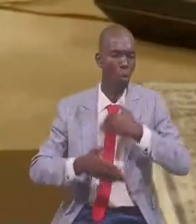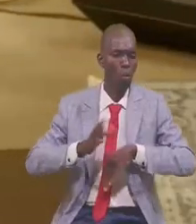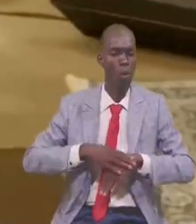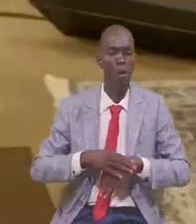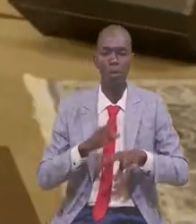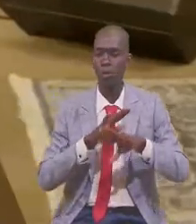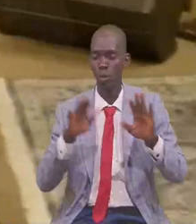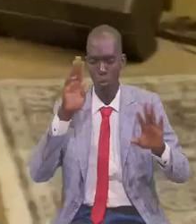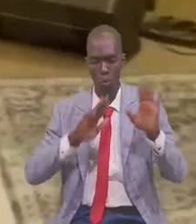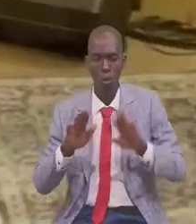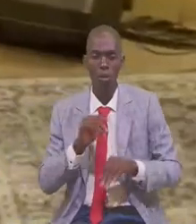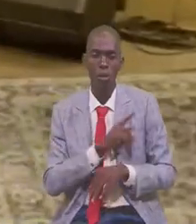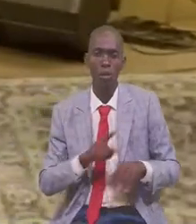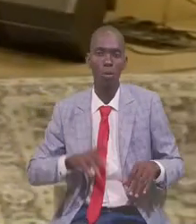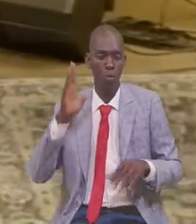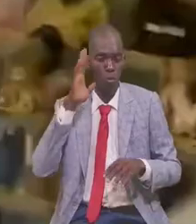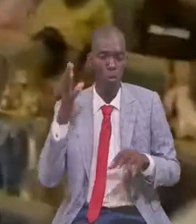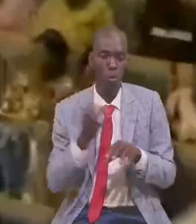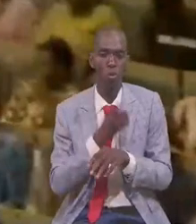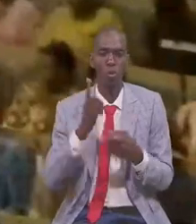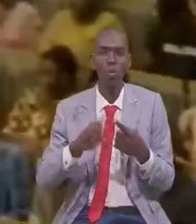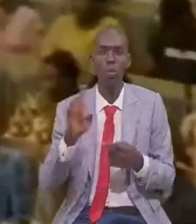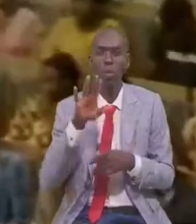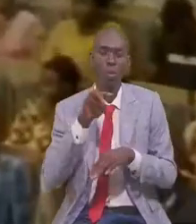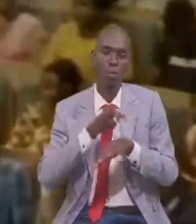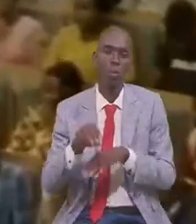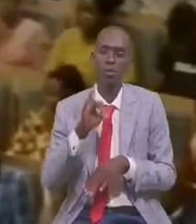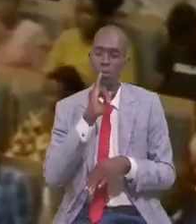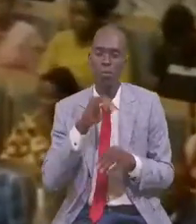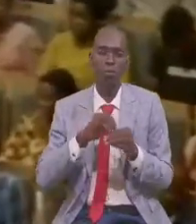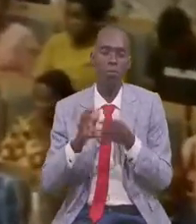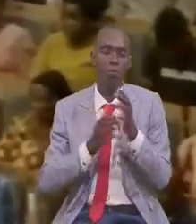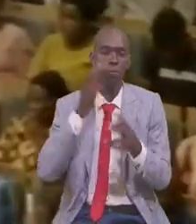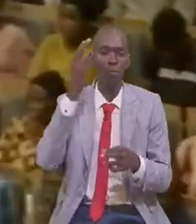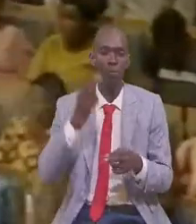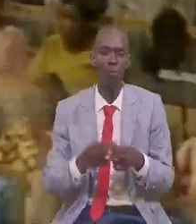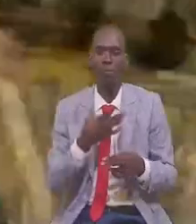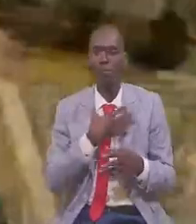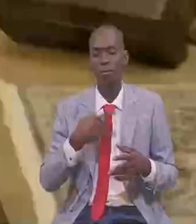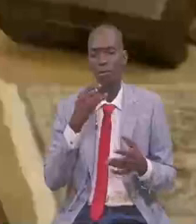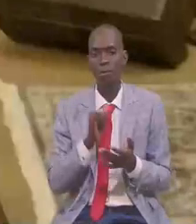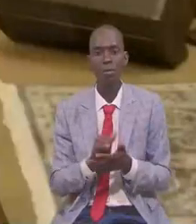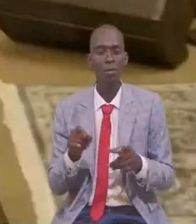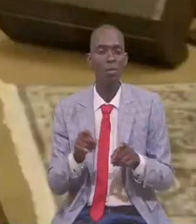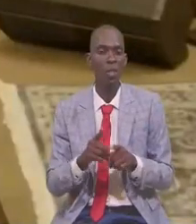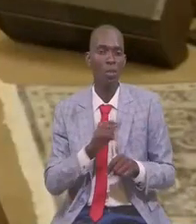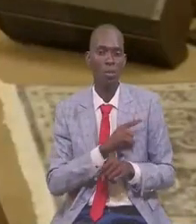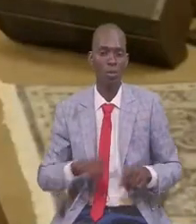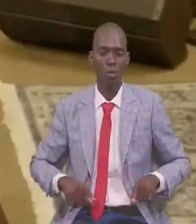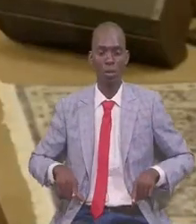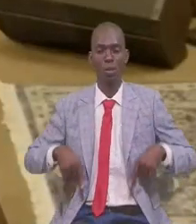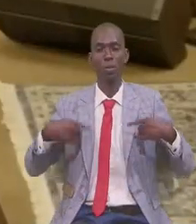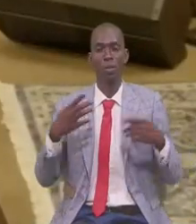là où ton ministère se trouve. Ainsi donc, il a dit, comme l'Éternel est vivant et que ton âme est vivante, je ne